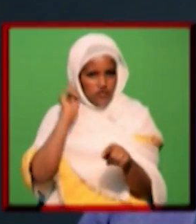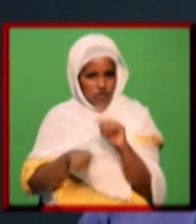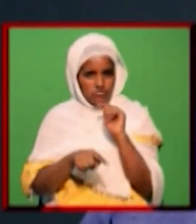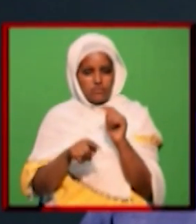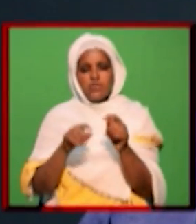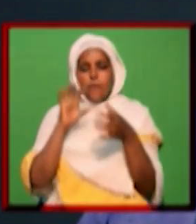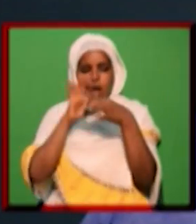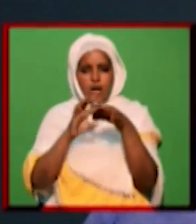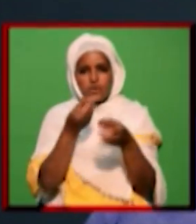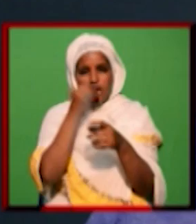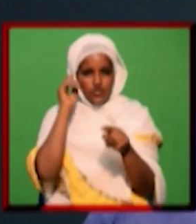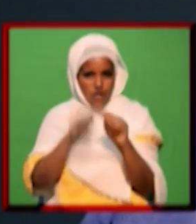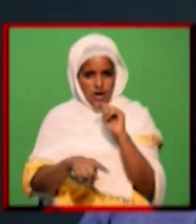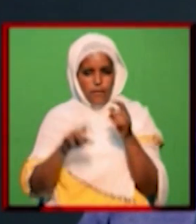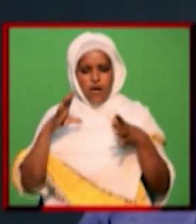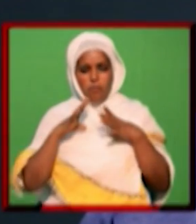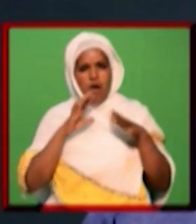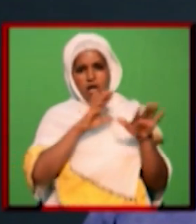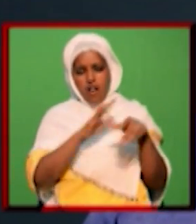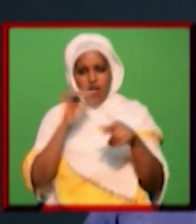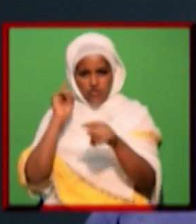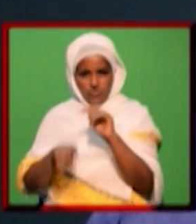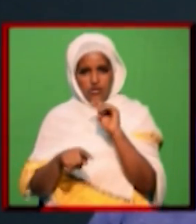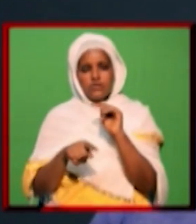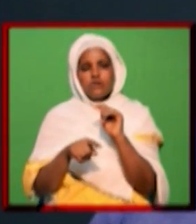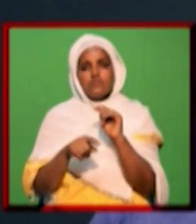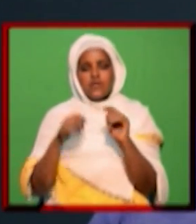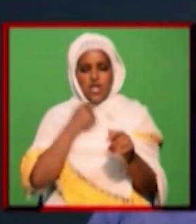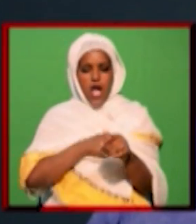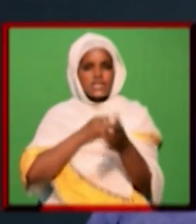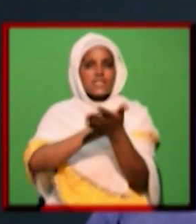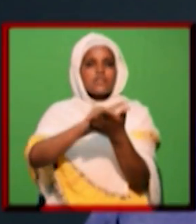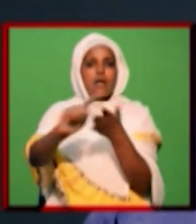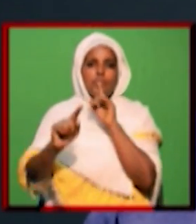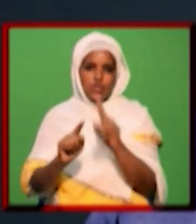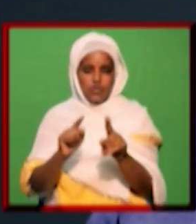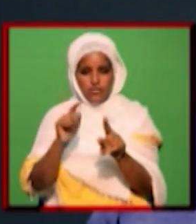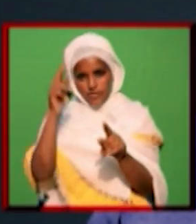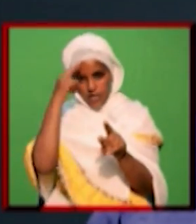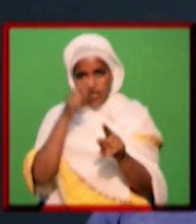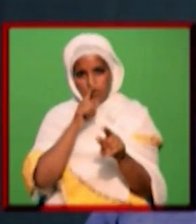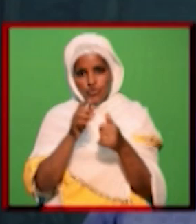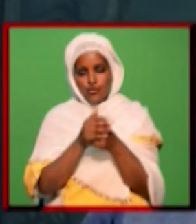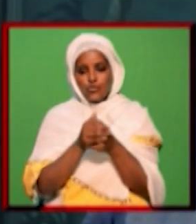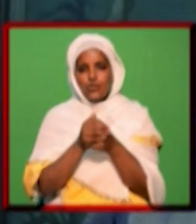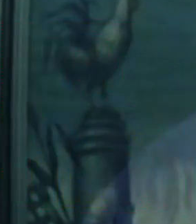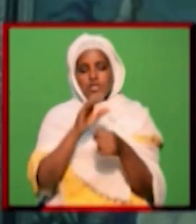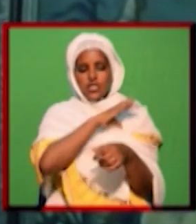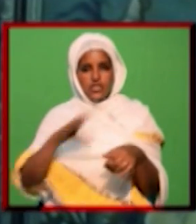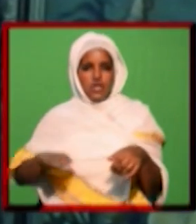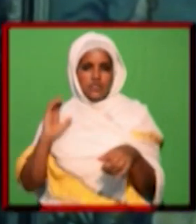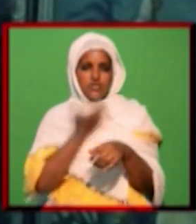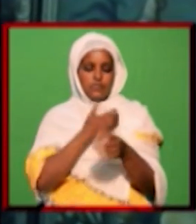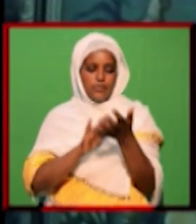يلم بعال مقبابز يلم مكنياتو يسواي يهازن سامنت يهازن اللي تات سلوهنو